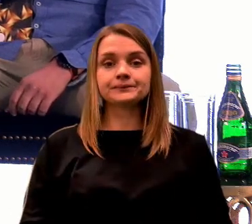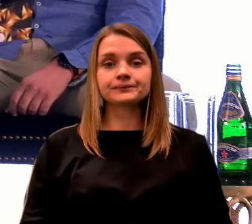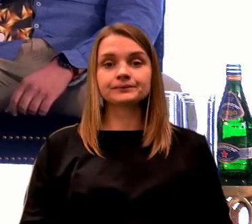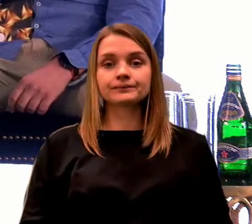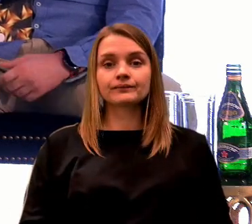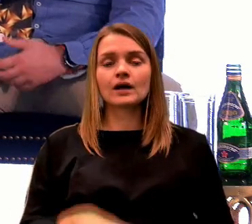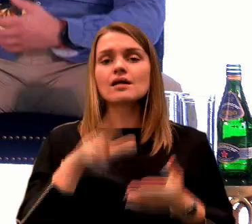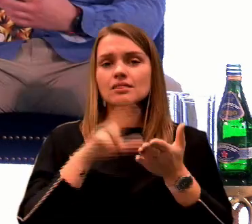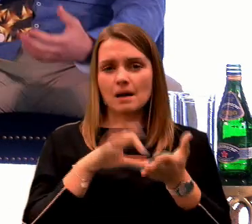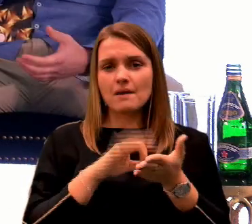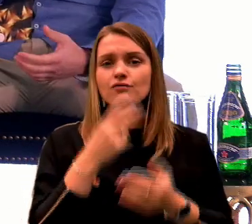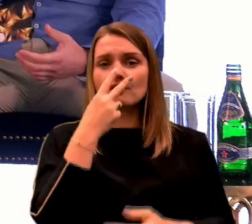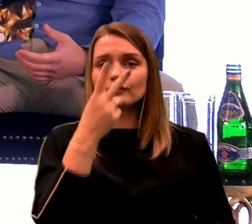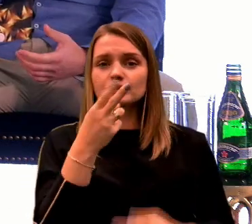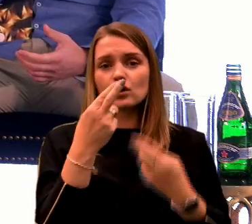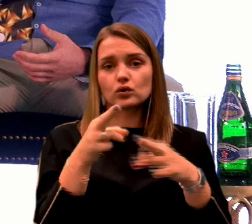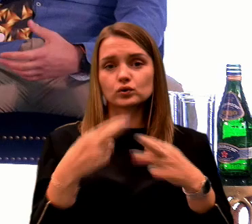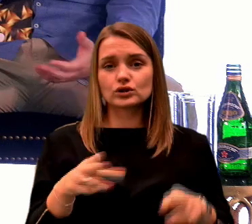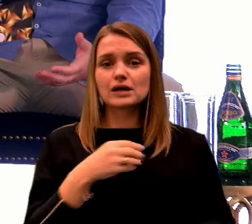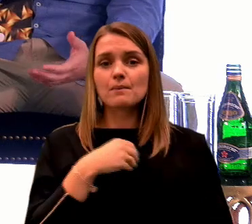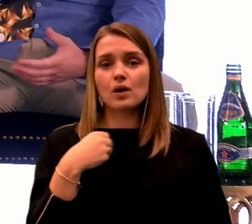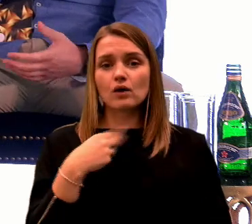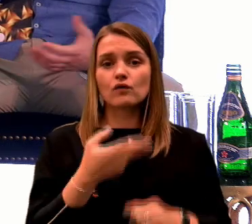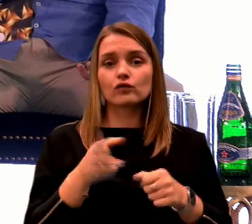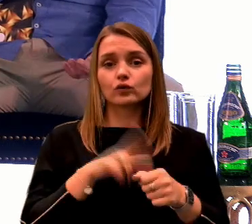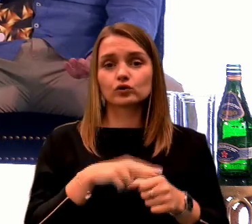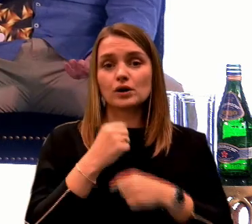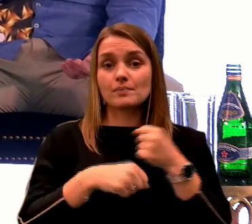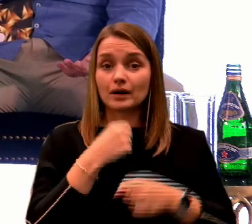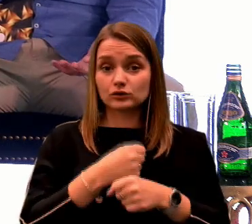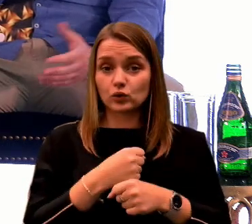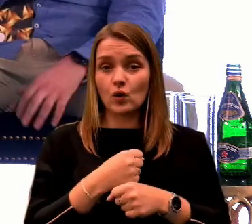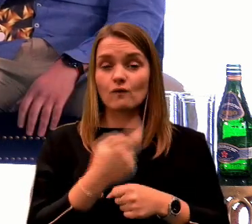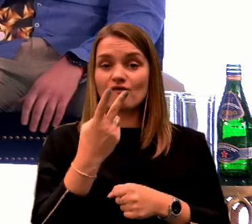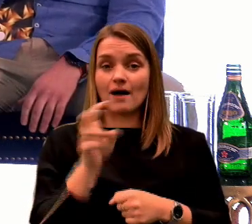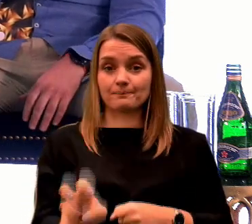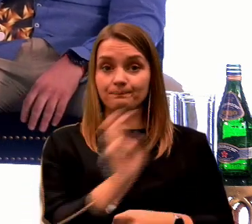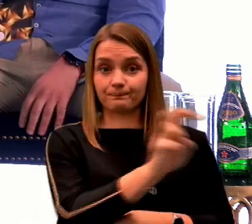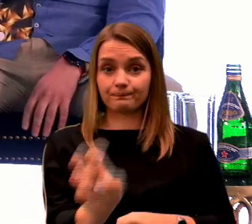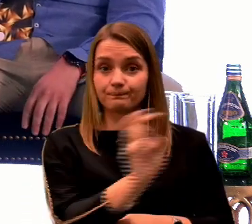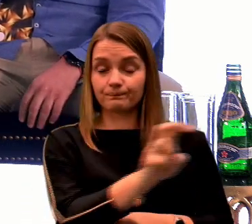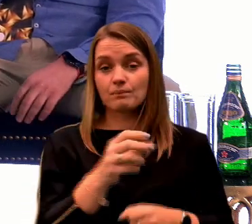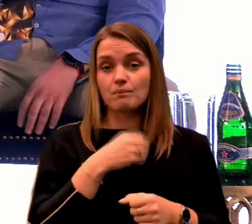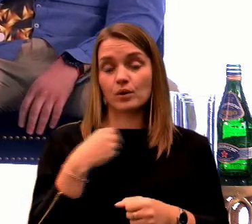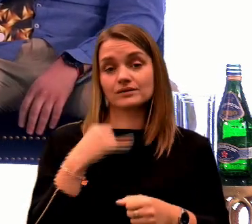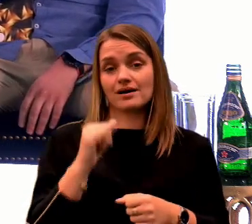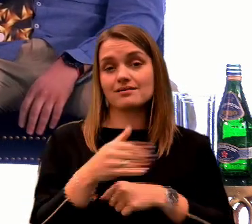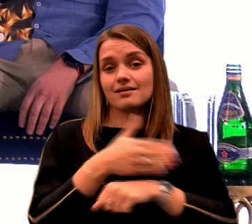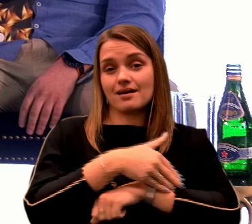Na pewno widzę różnicę Polaków, którzy pracują w Polsce i pracują za granicą. To jakby jest